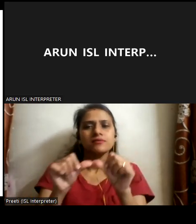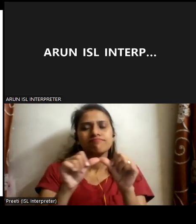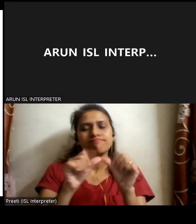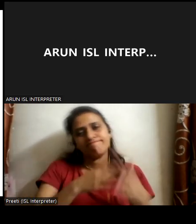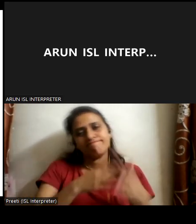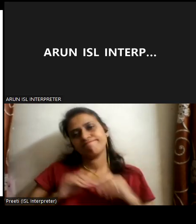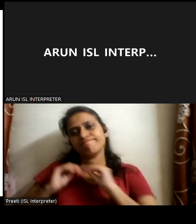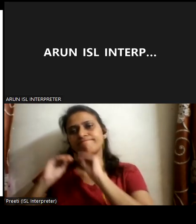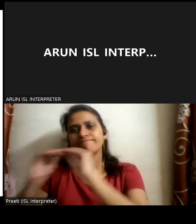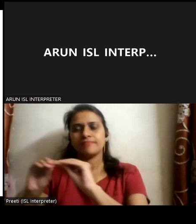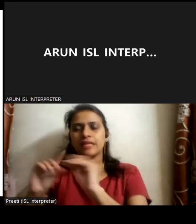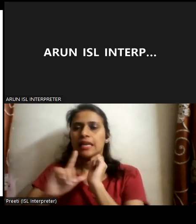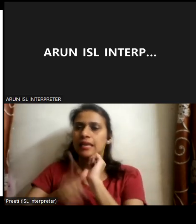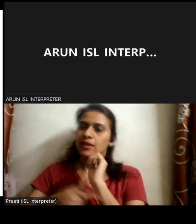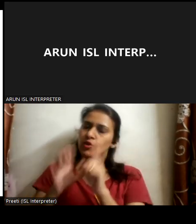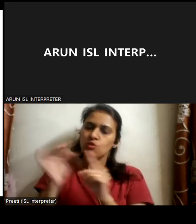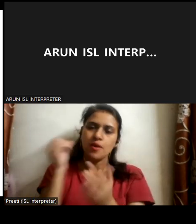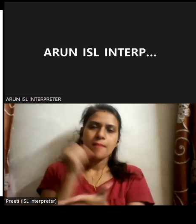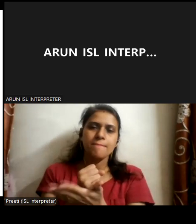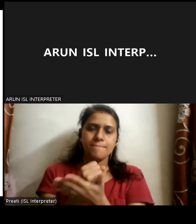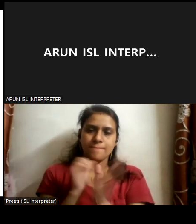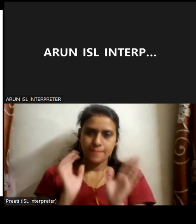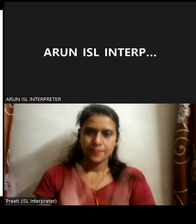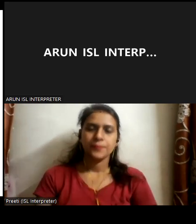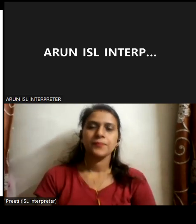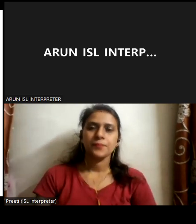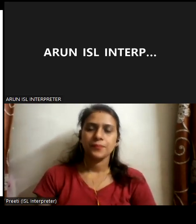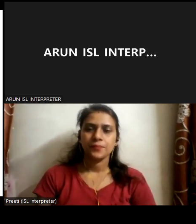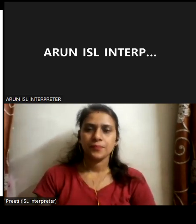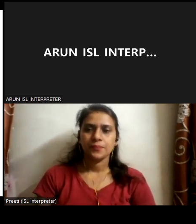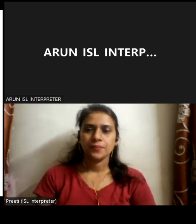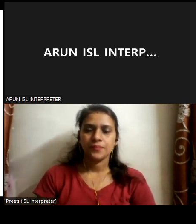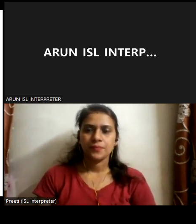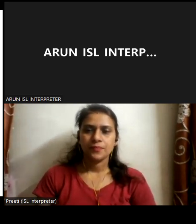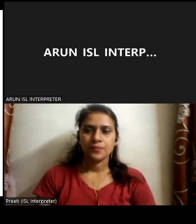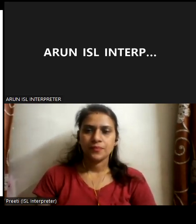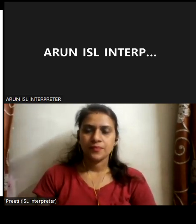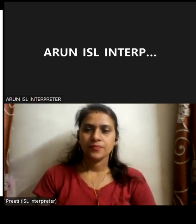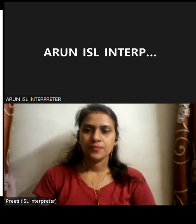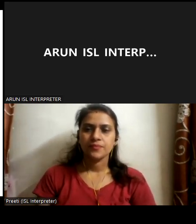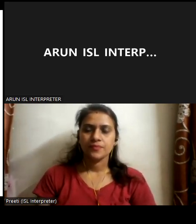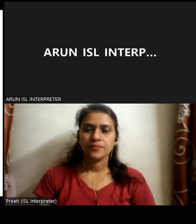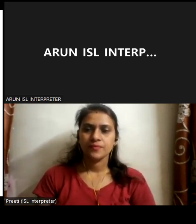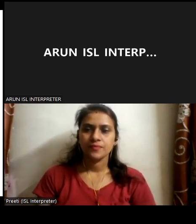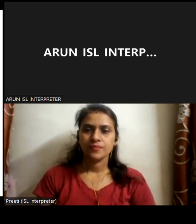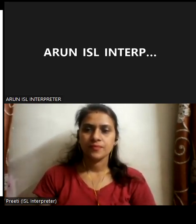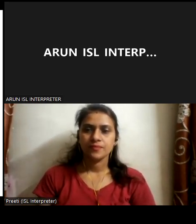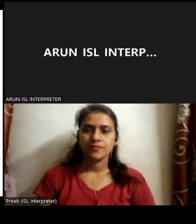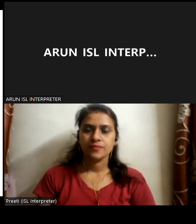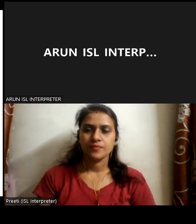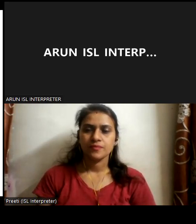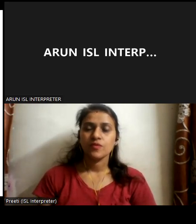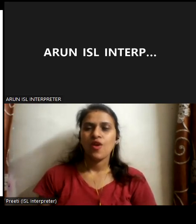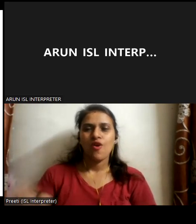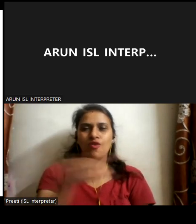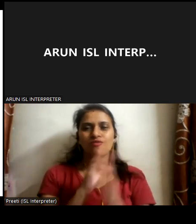and share it across with you guys post this session. So I'll request all of you